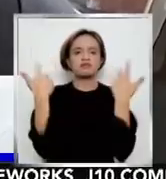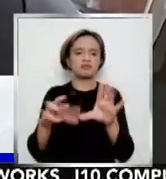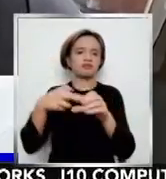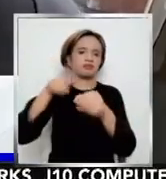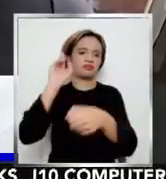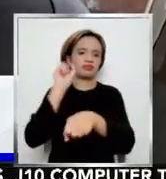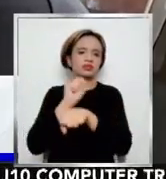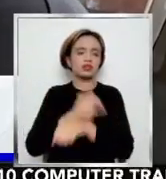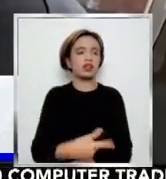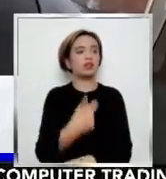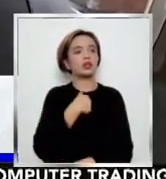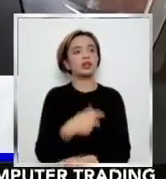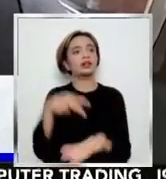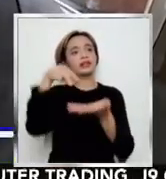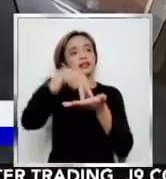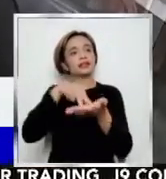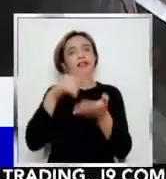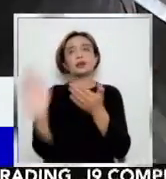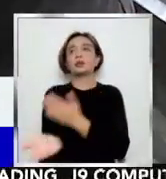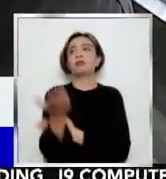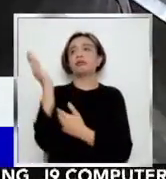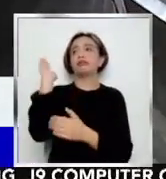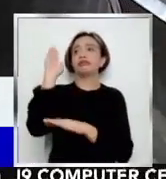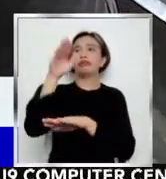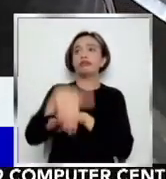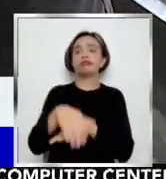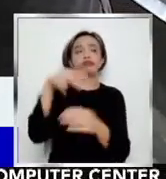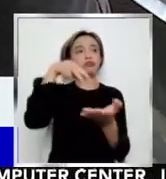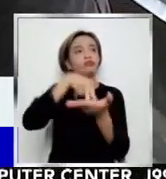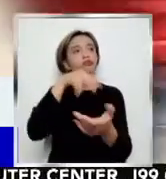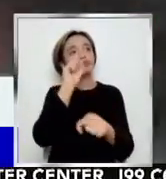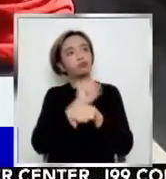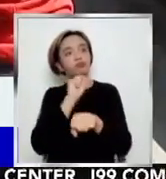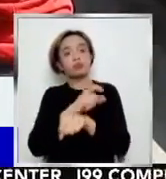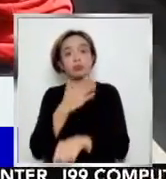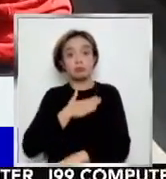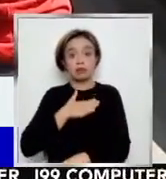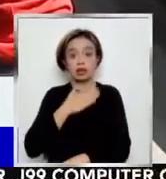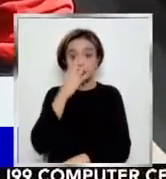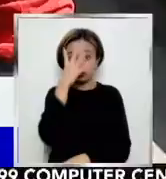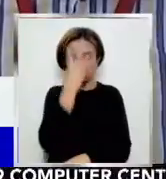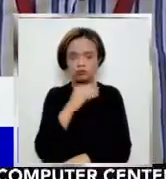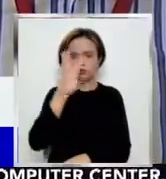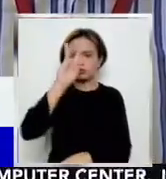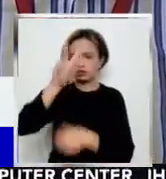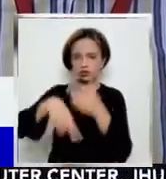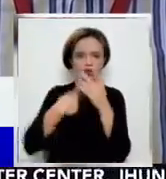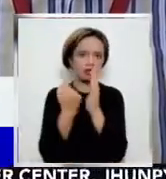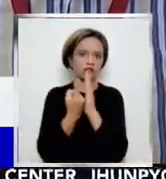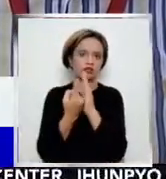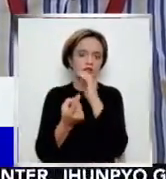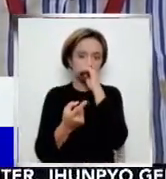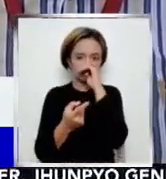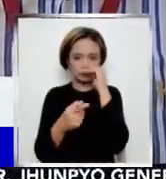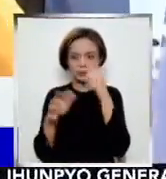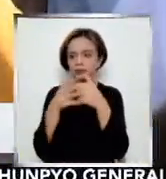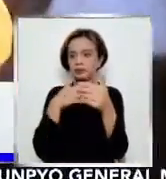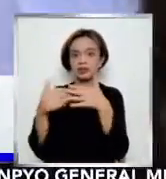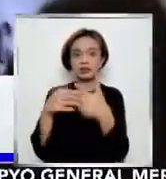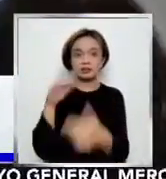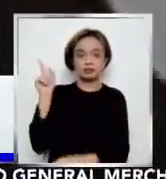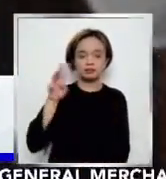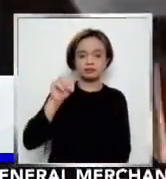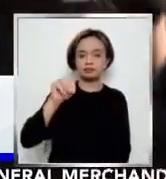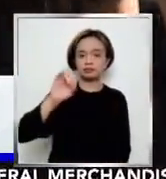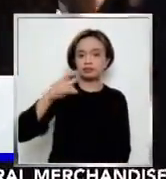na tapos maghapon ka pang tatayo sa trabaho. Minsan tulog ko 6 hours na lang Si Michael, kahit nga raw makapagdekorasyon man lang ngayong Pasko,